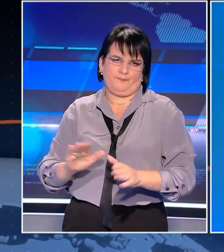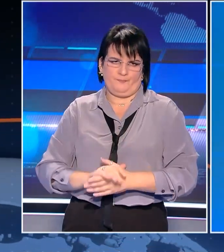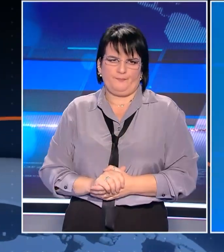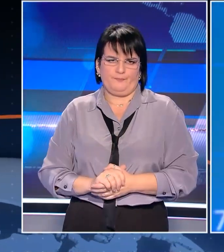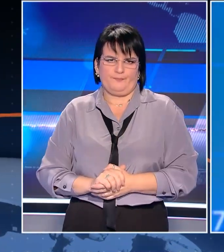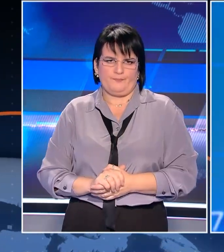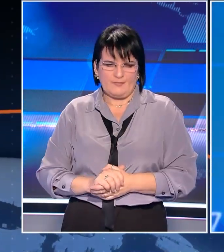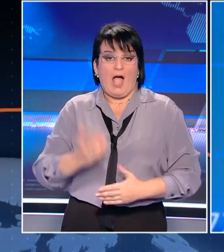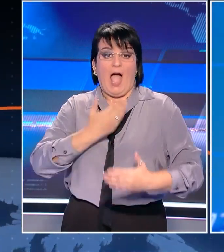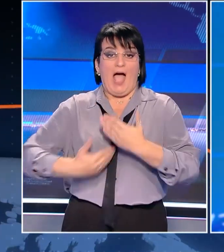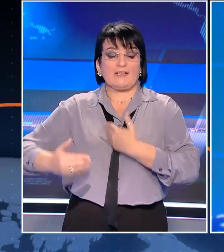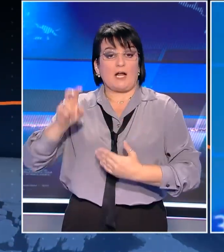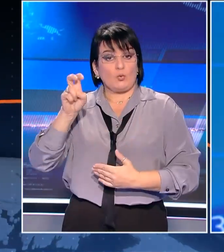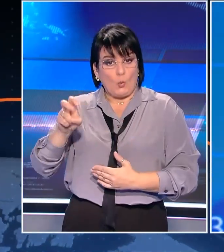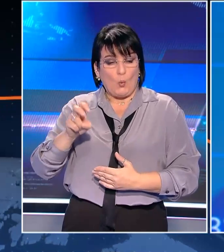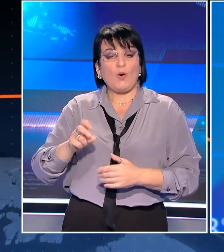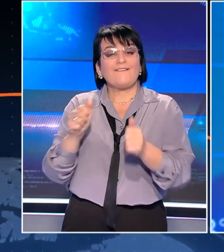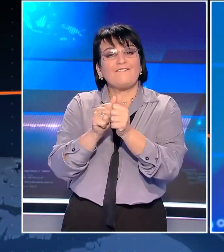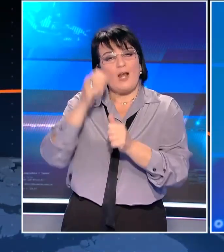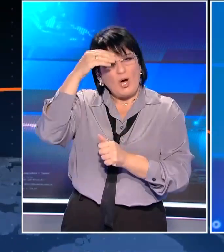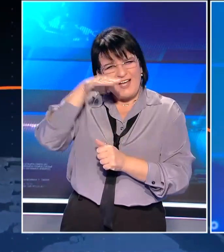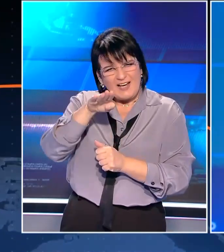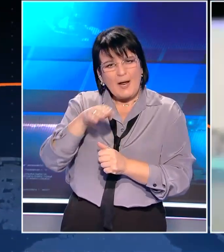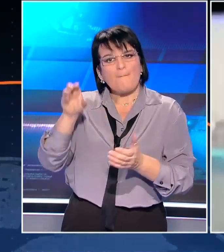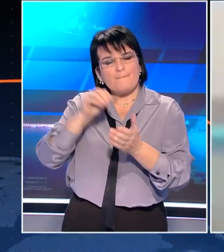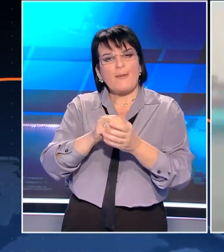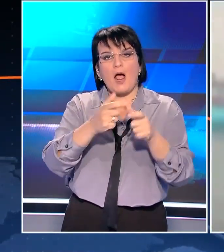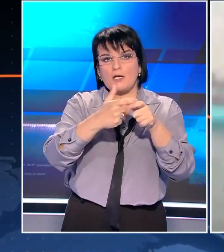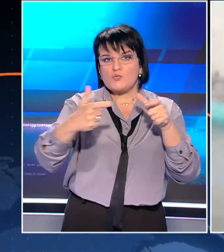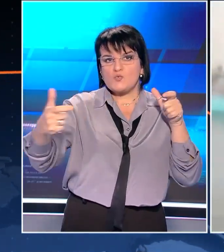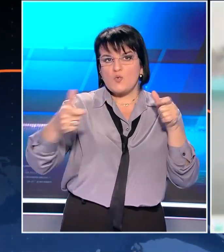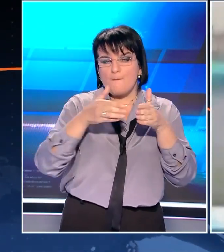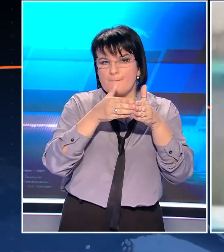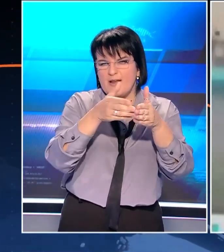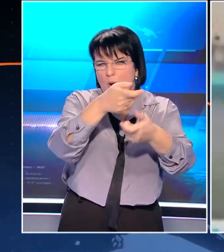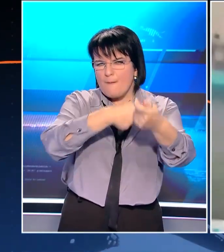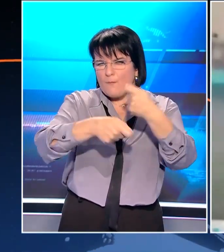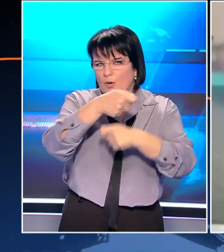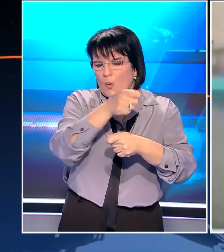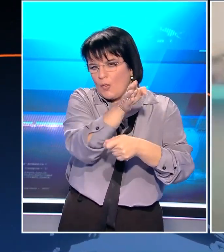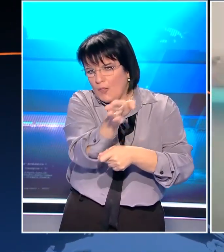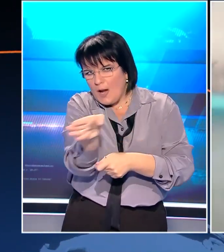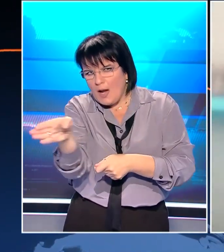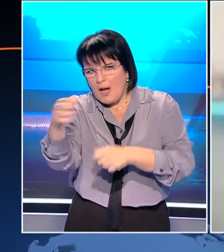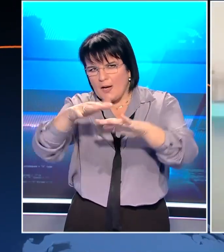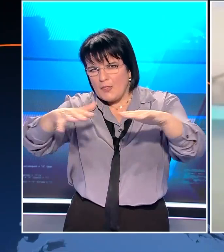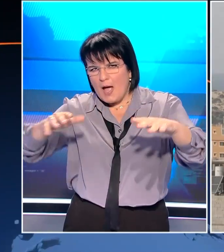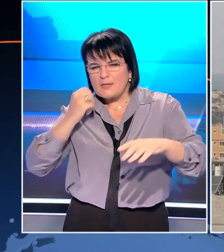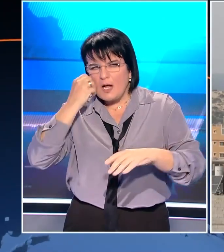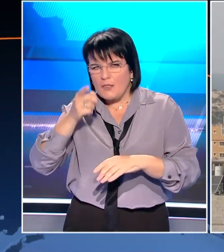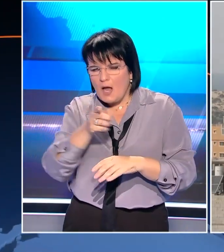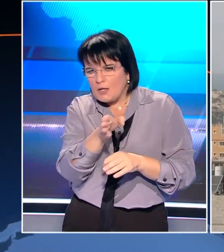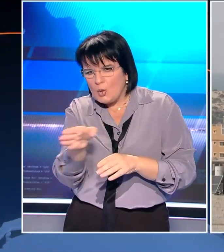Οι φιλοϊρανοί αντάρτες Χούθη της Ιεμένης χτύπησαν ένα ακόμη εμπορικό πλοίο, το οποίο επιχείρησε να περάσει από την Ερυθρά